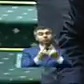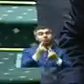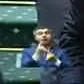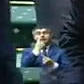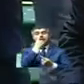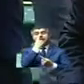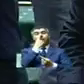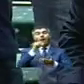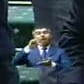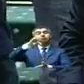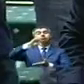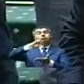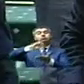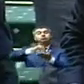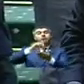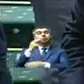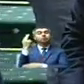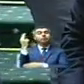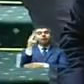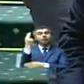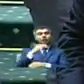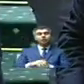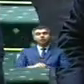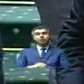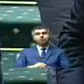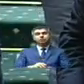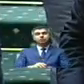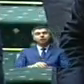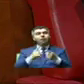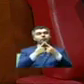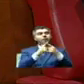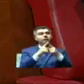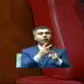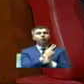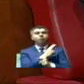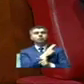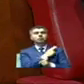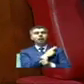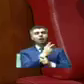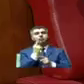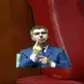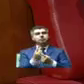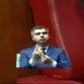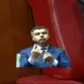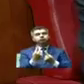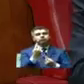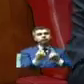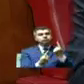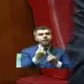بتطوان. هذه الجامعة هناك بعض الأساتذة يستغلون ضعف